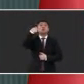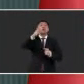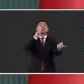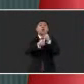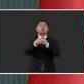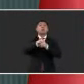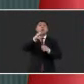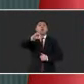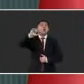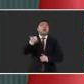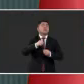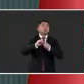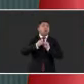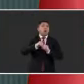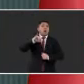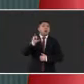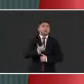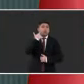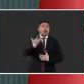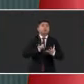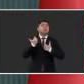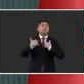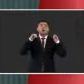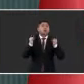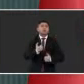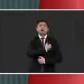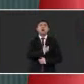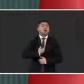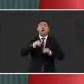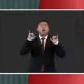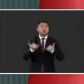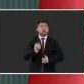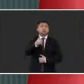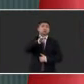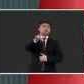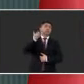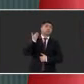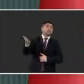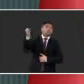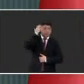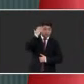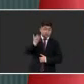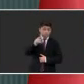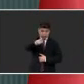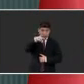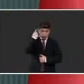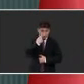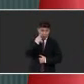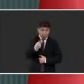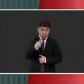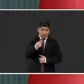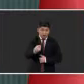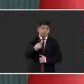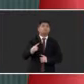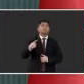en önemli sıkıntısı, sancısı, krizi işsizliktir. Bunun için